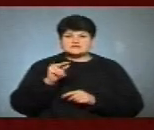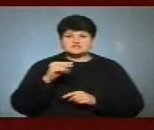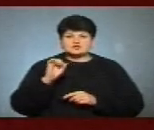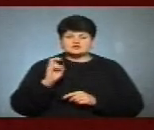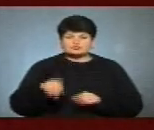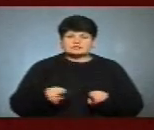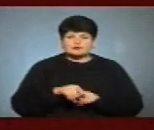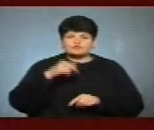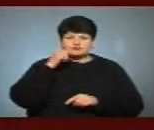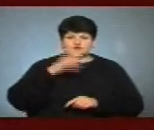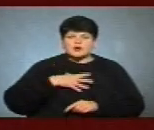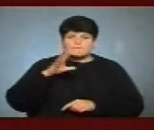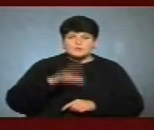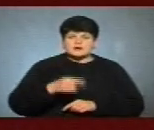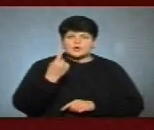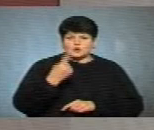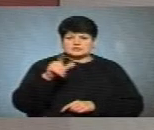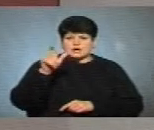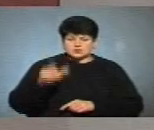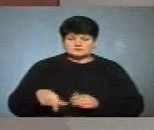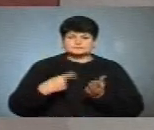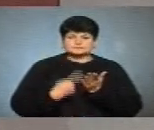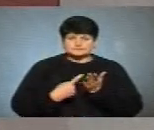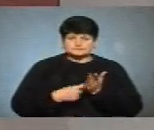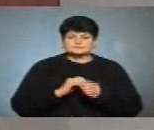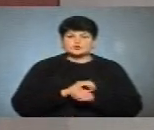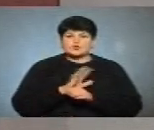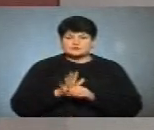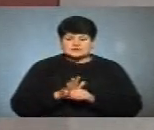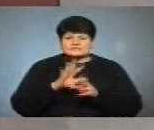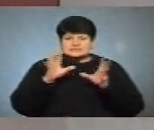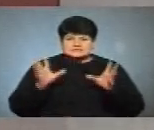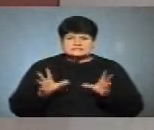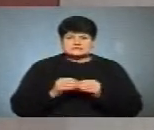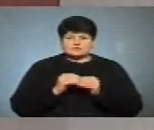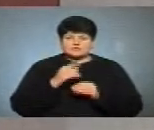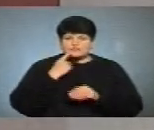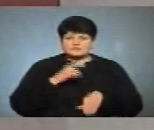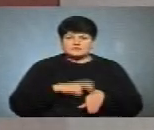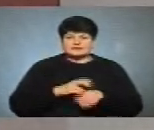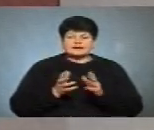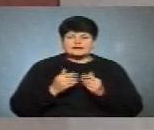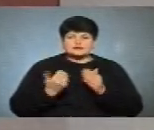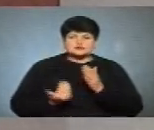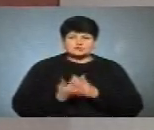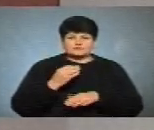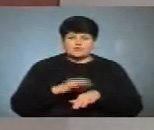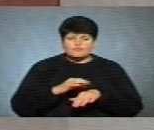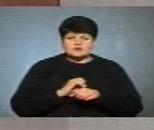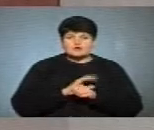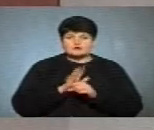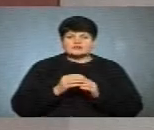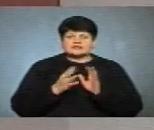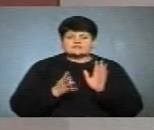також вчора померла одна людина з підтвердженим коронавірусом. Загалом, каже лікарка, кількість нових хворих на